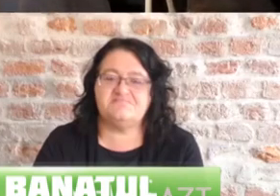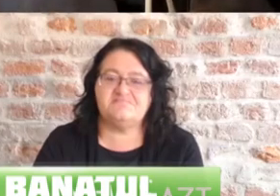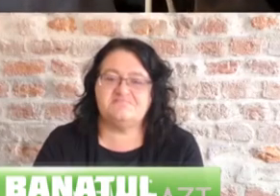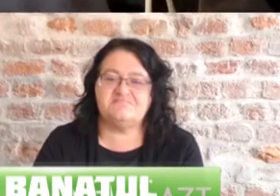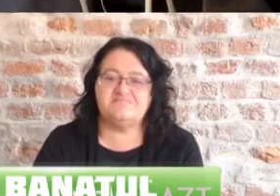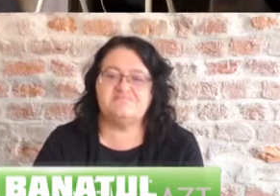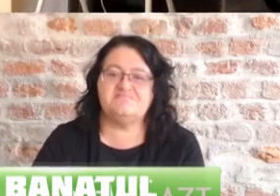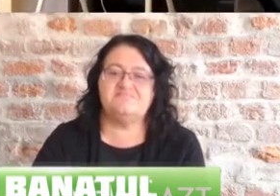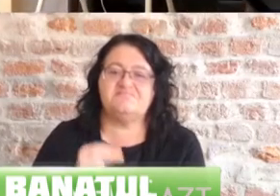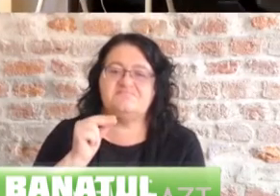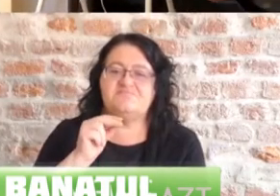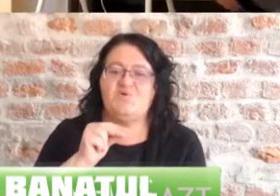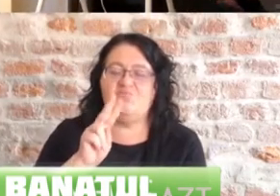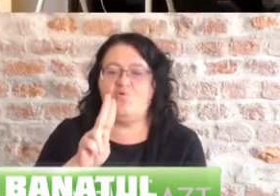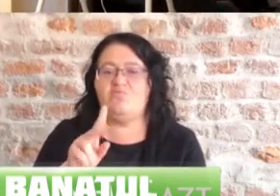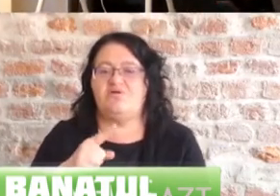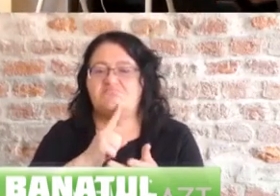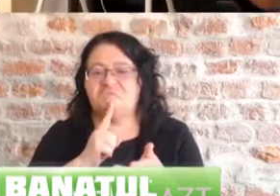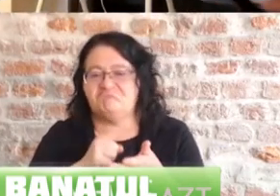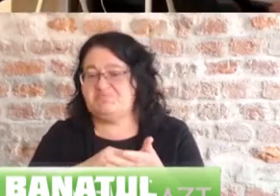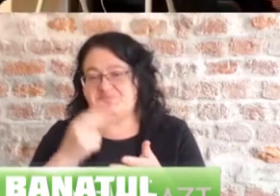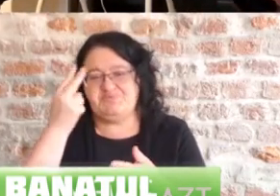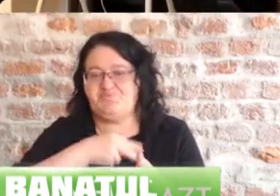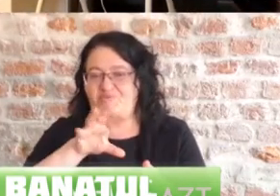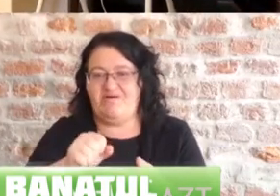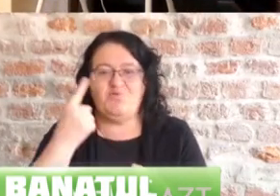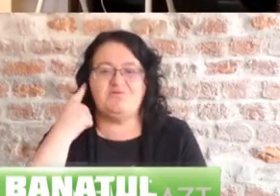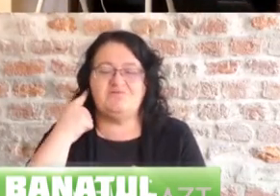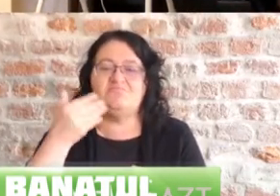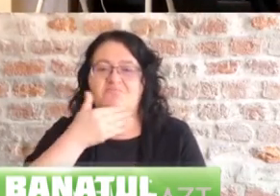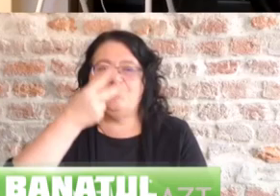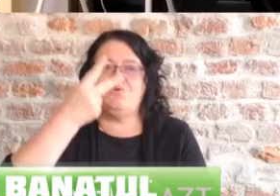departe, urbanist Gruia Bădescu prezintă premiul al doilea.